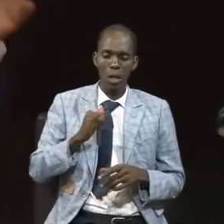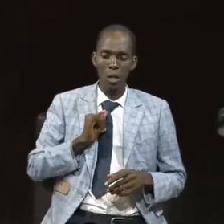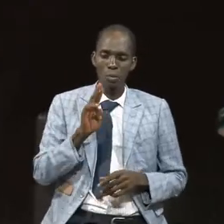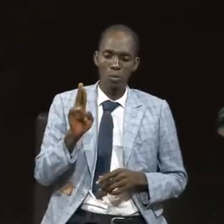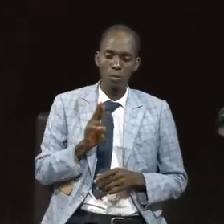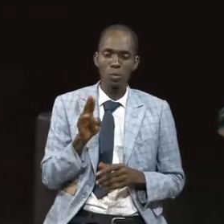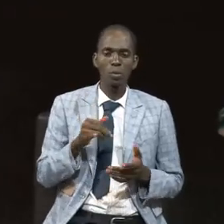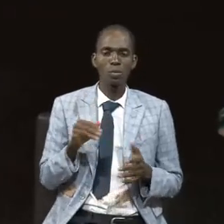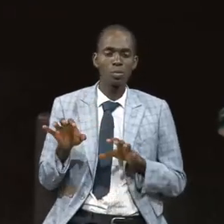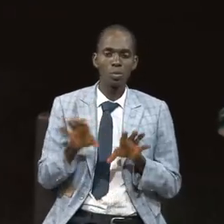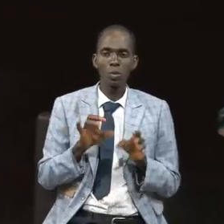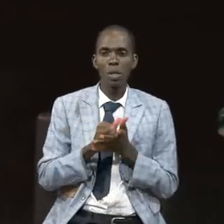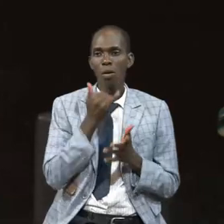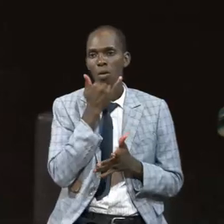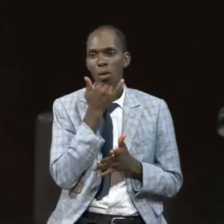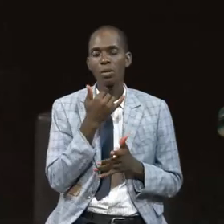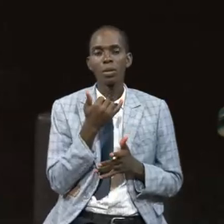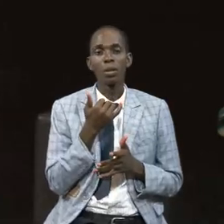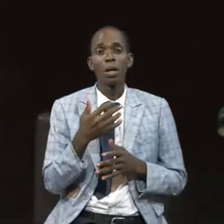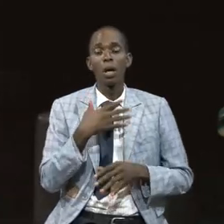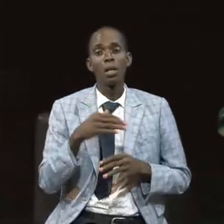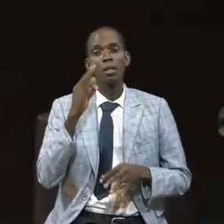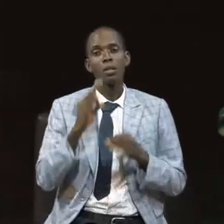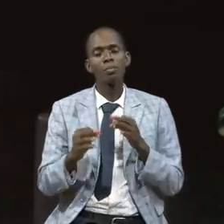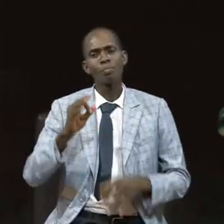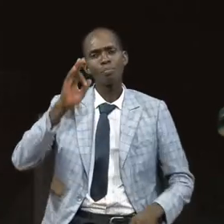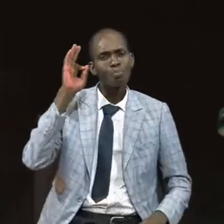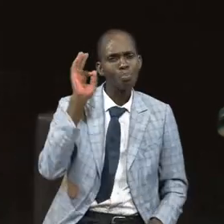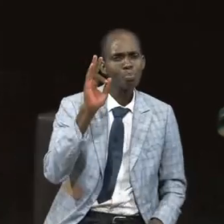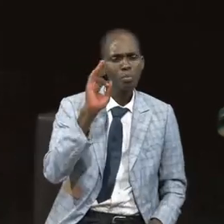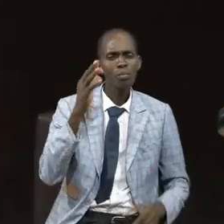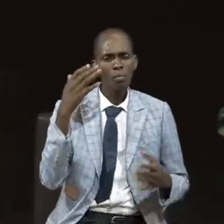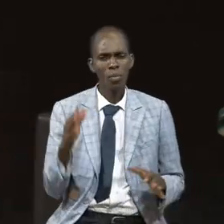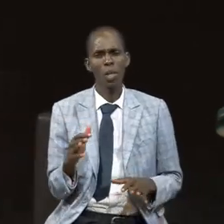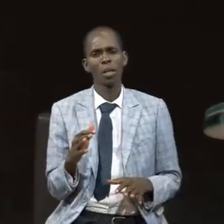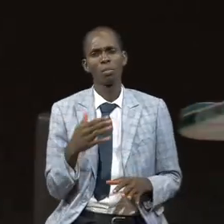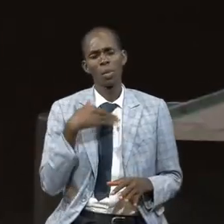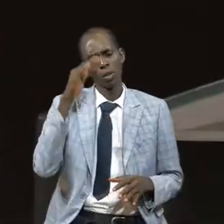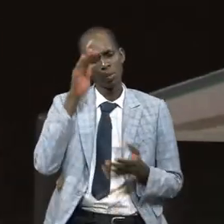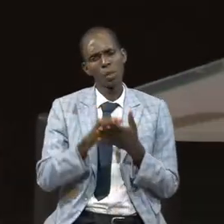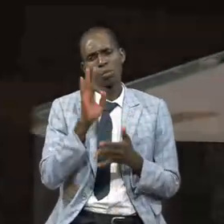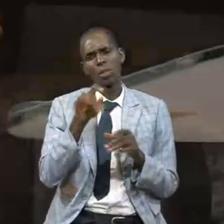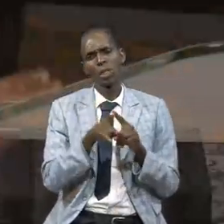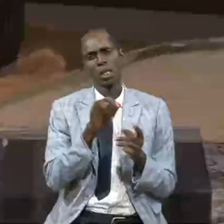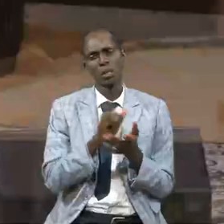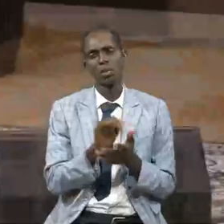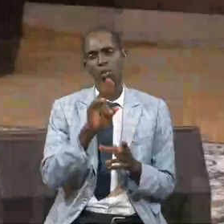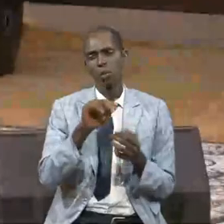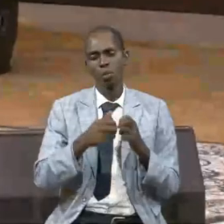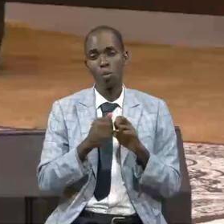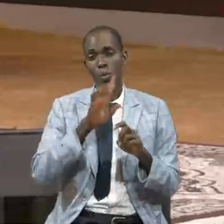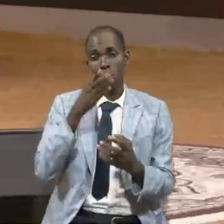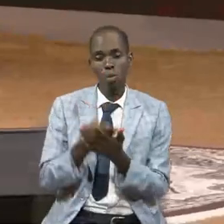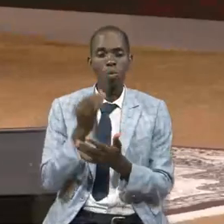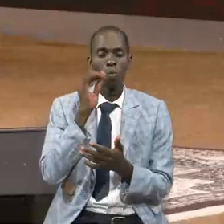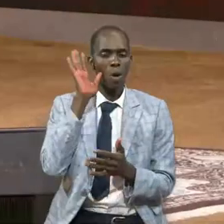bien. Mais arrivé à la maison, je vais lui demander, je vais lui poser une question. Il y a des gens, parce qu'eux vont dévier